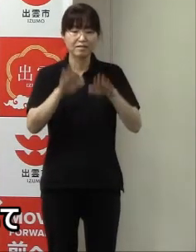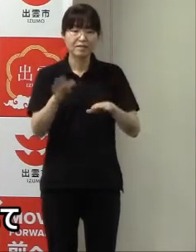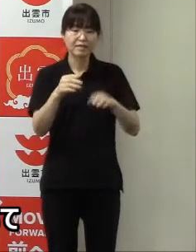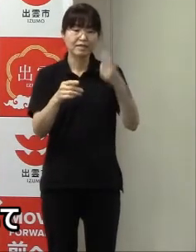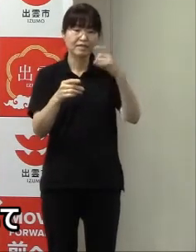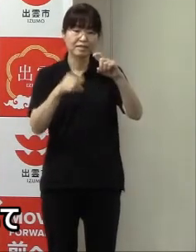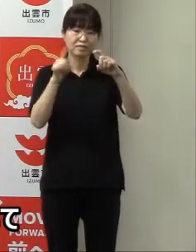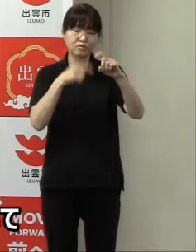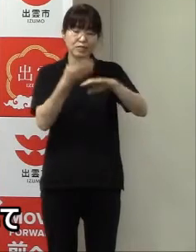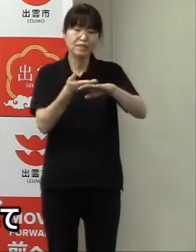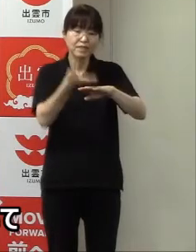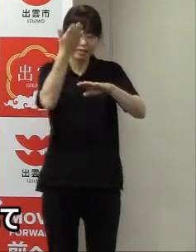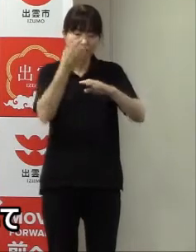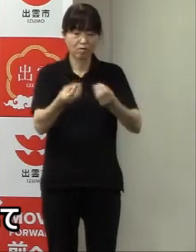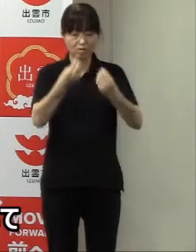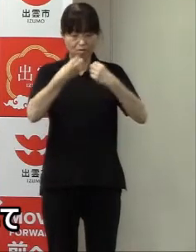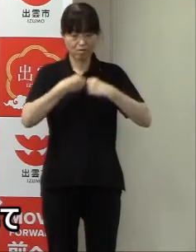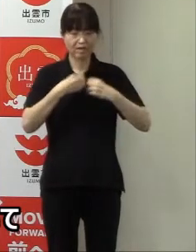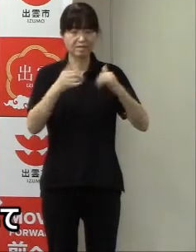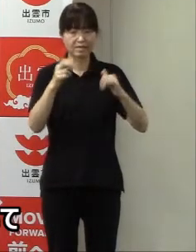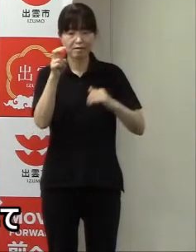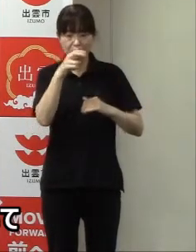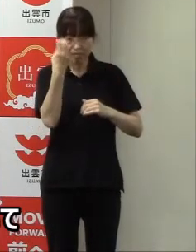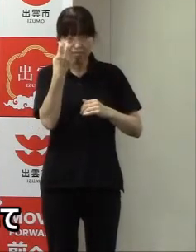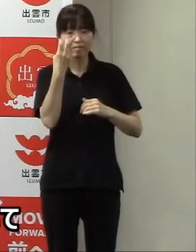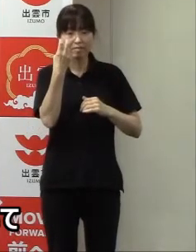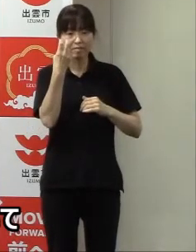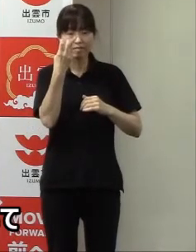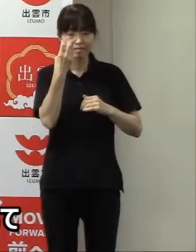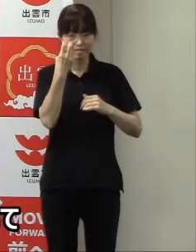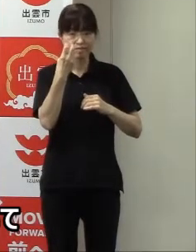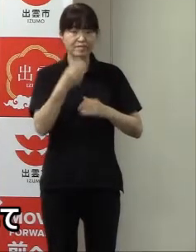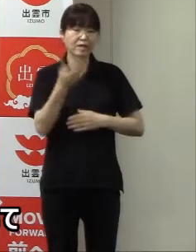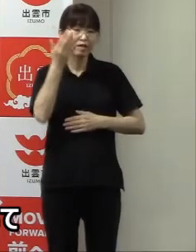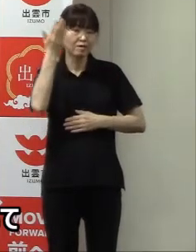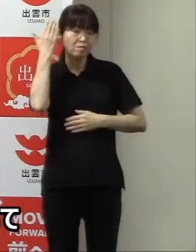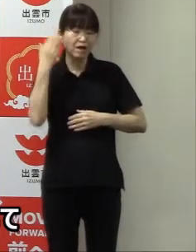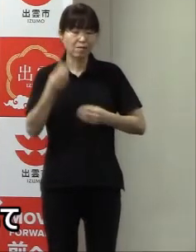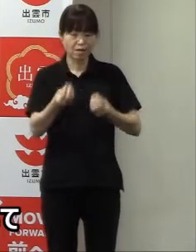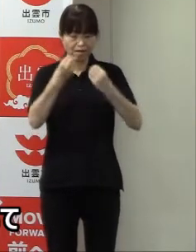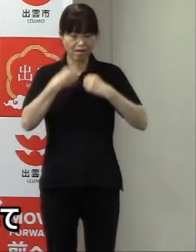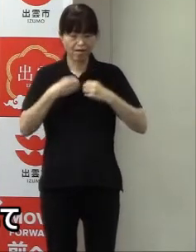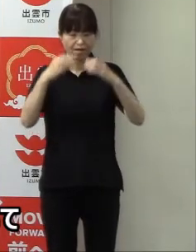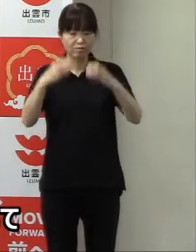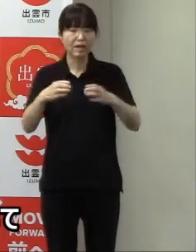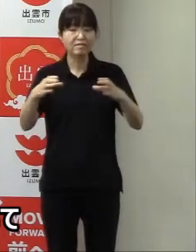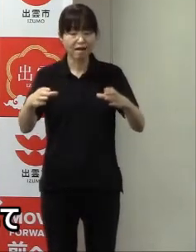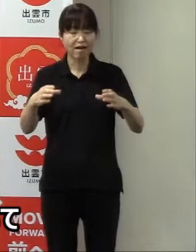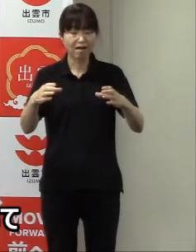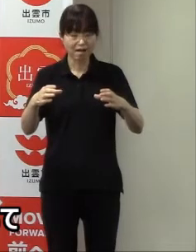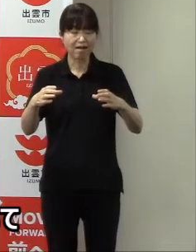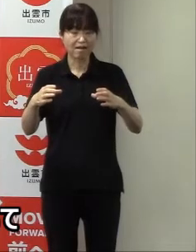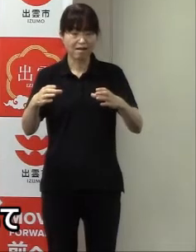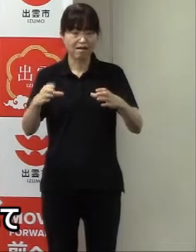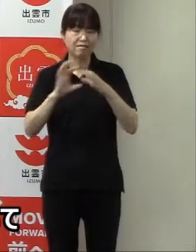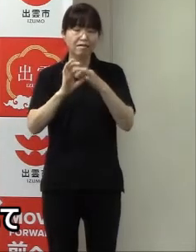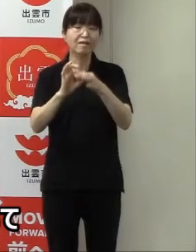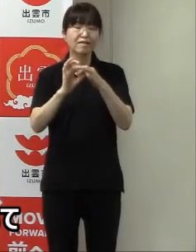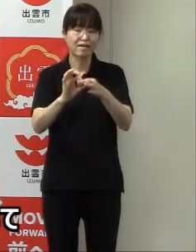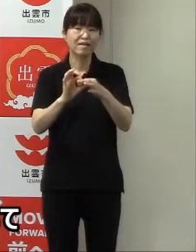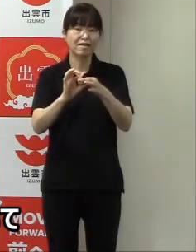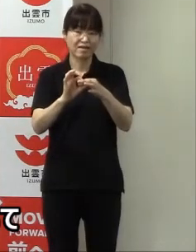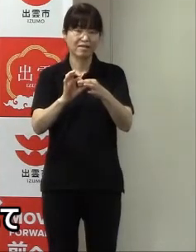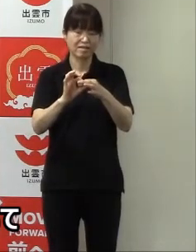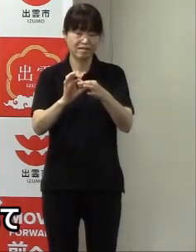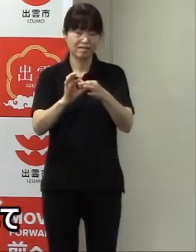の感染者が出ているわけでありますけれども、以前ですとクラスターの発生とか、そういうものに起因するような